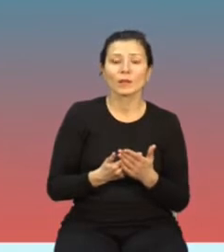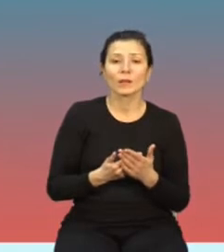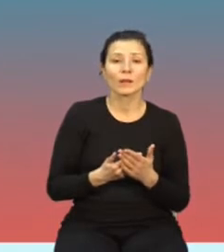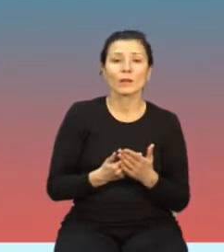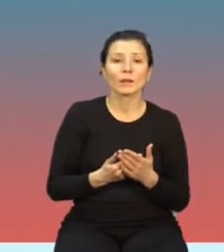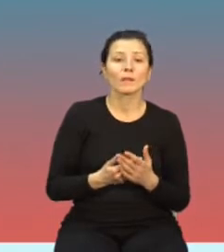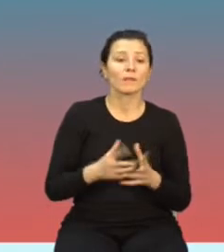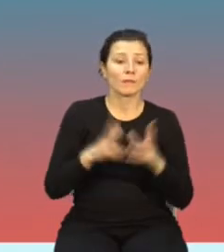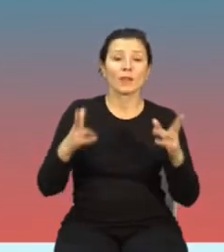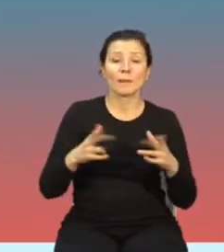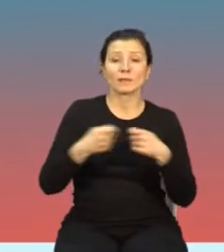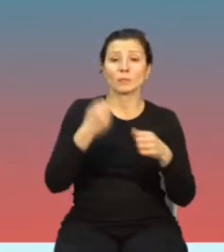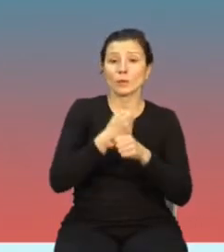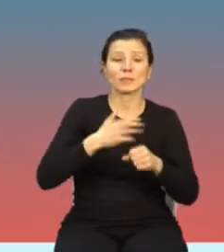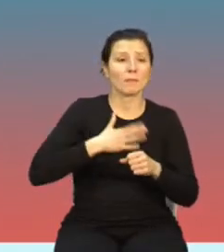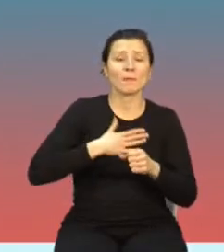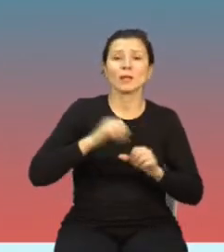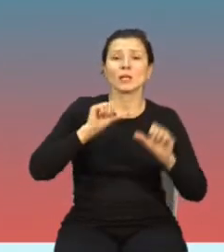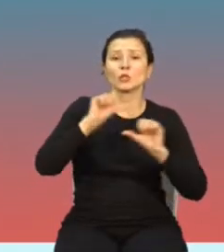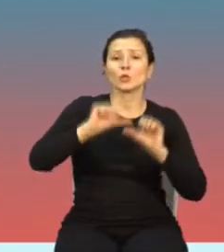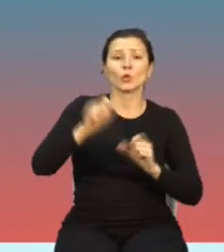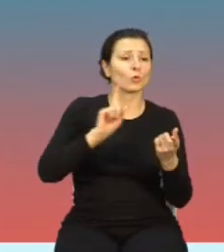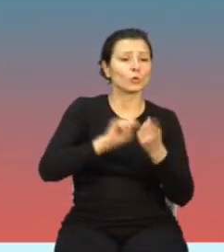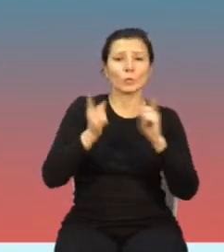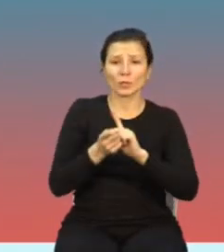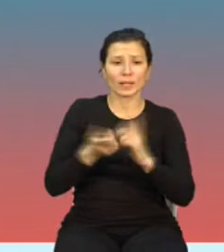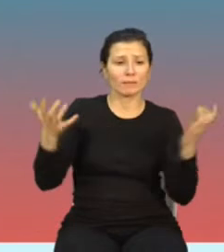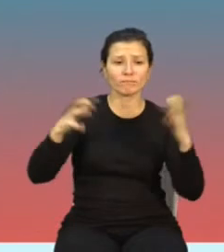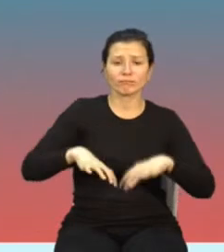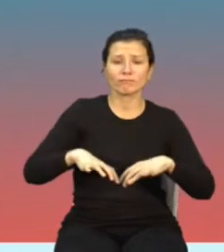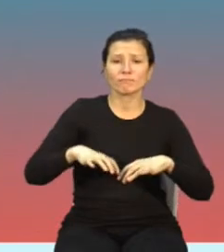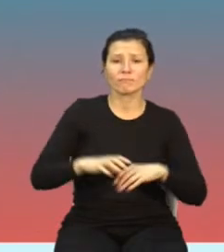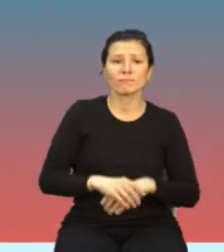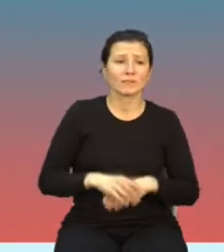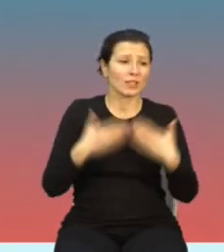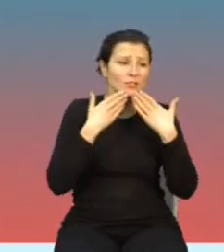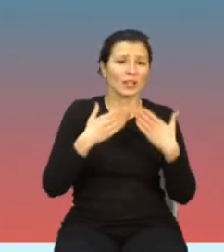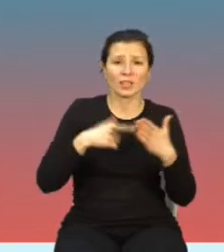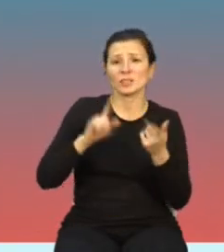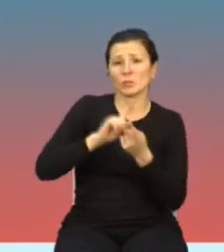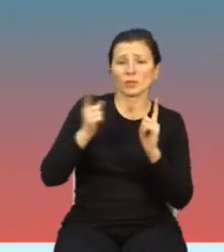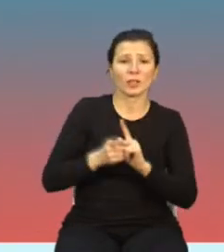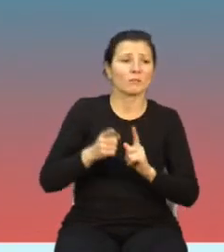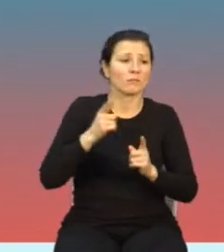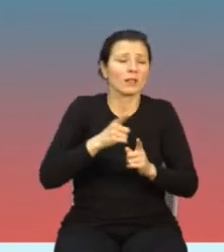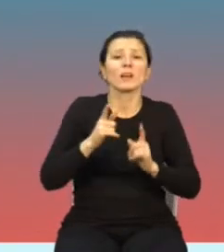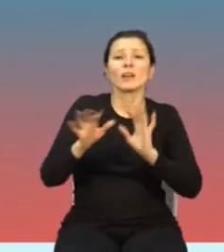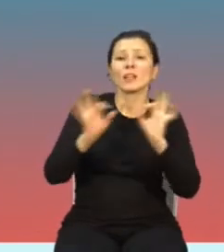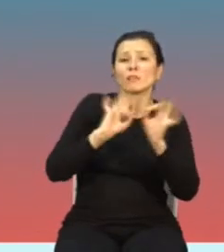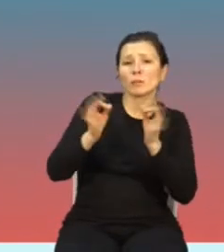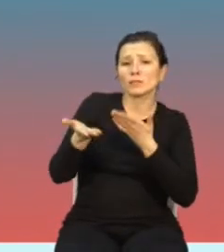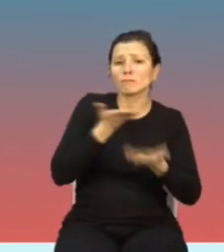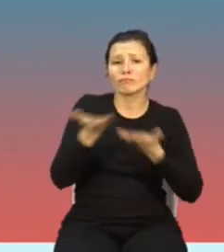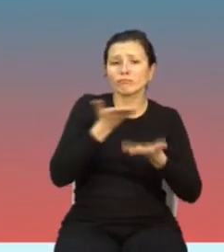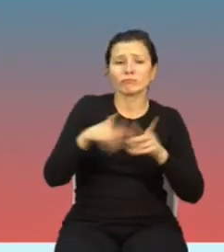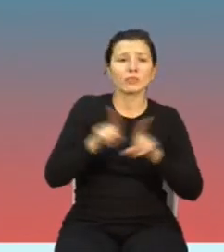coroczne spotkanie między organami, kierownictwem obu instytucji. Aktualizujemy informacje o naszej działalności, następnie przeprowadzamy